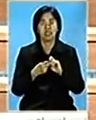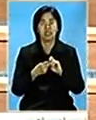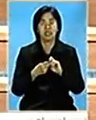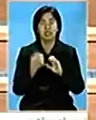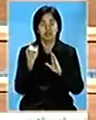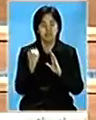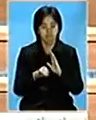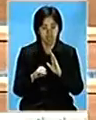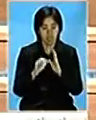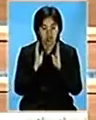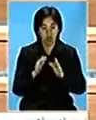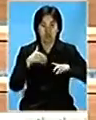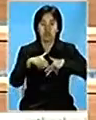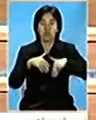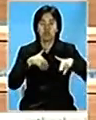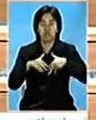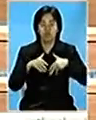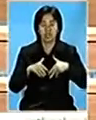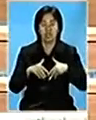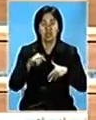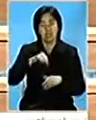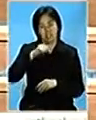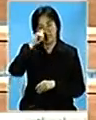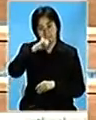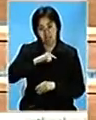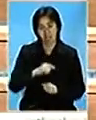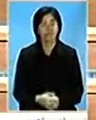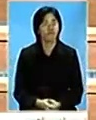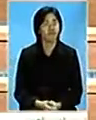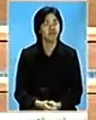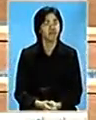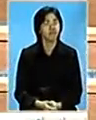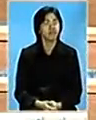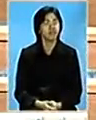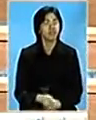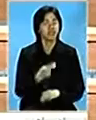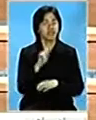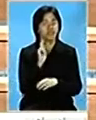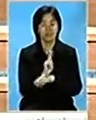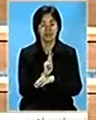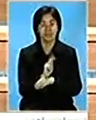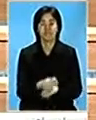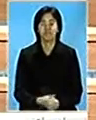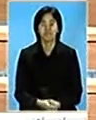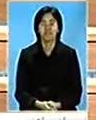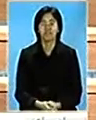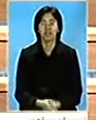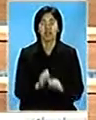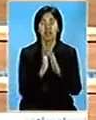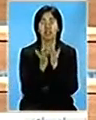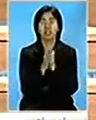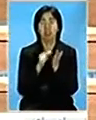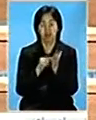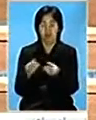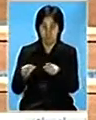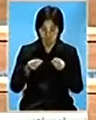ต่อมนุษยชาติในราชอาณาจักรไทยท่านประธานครับหนังสือเล่มนี้เนี่ยผมเพิ่ง